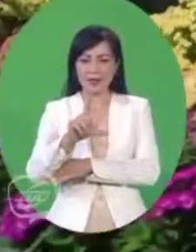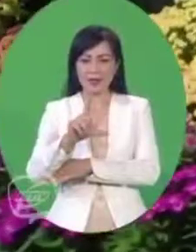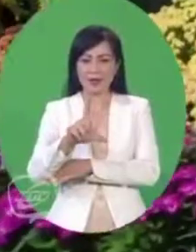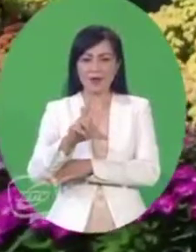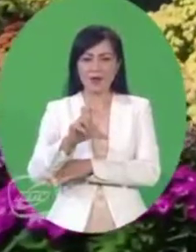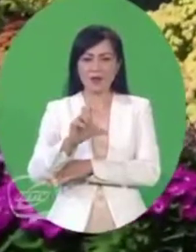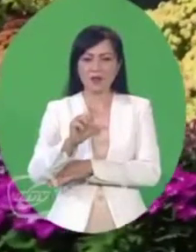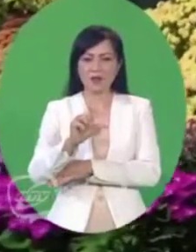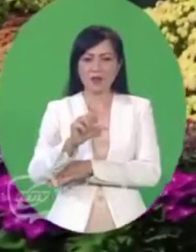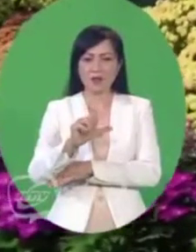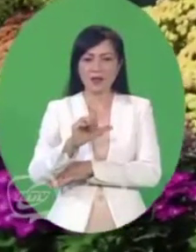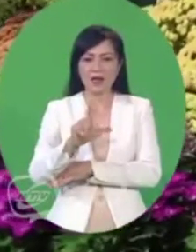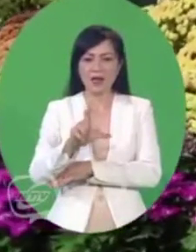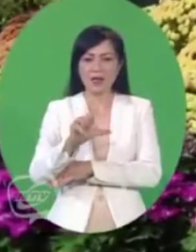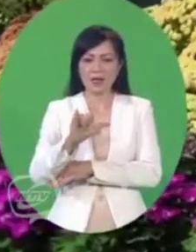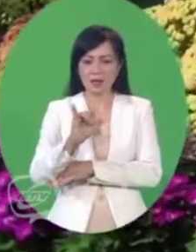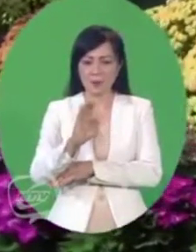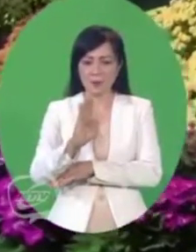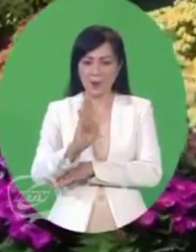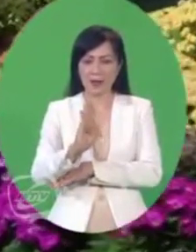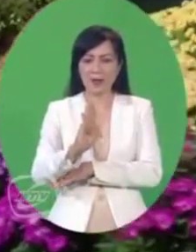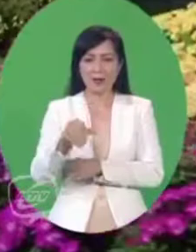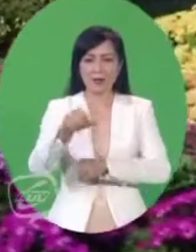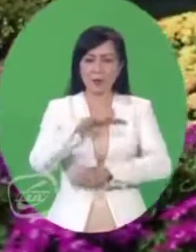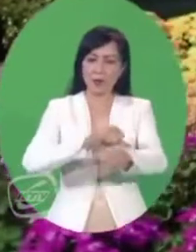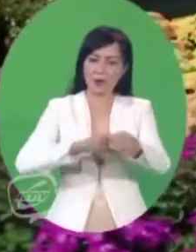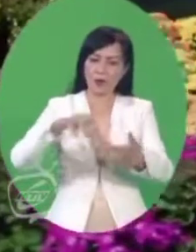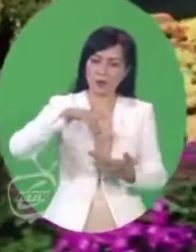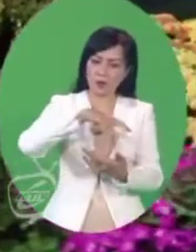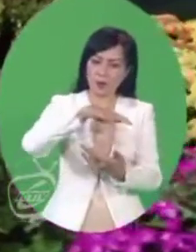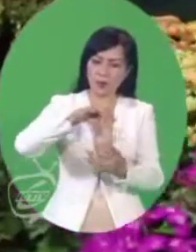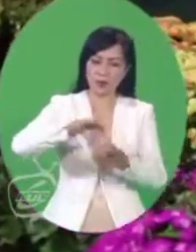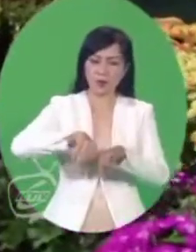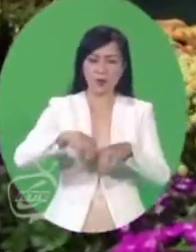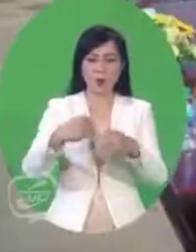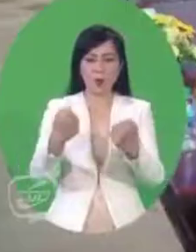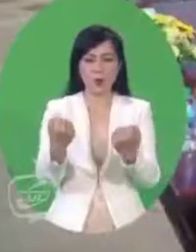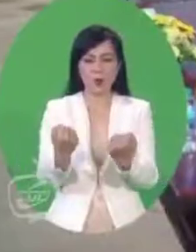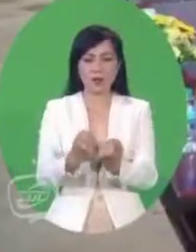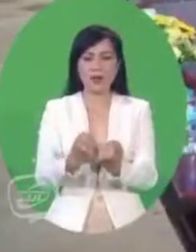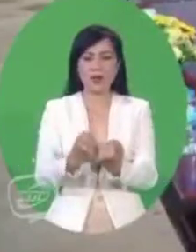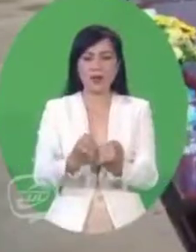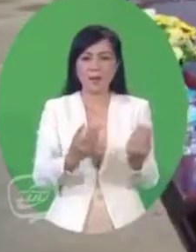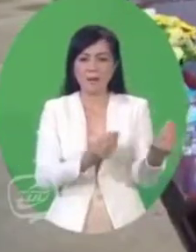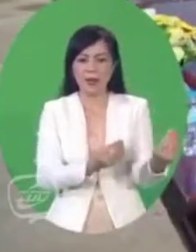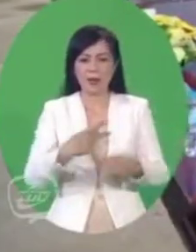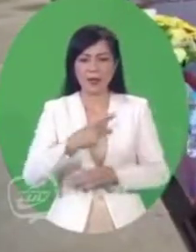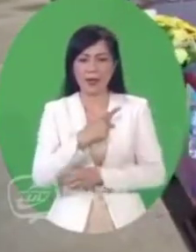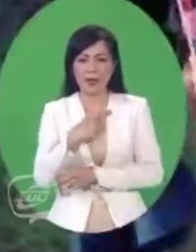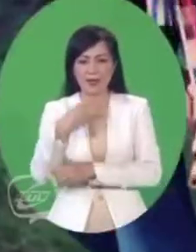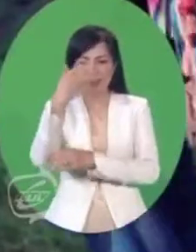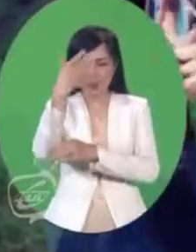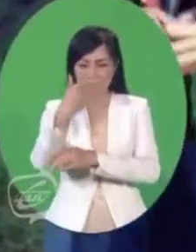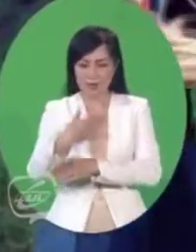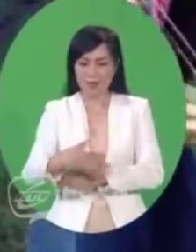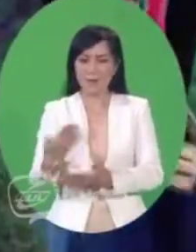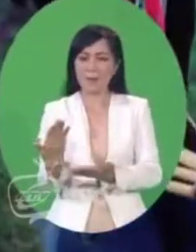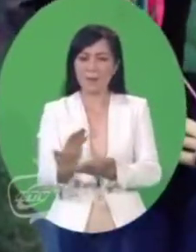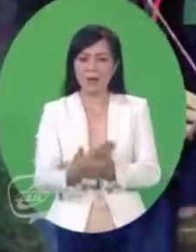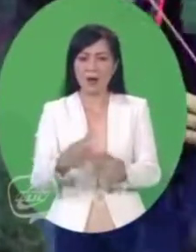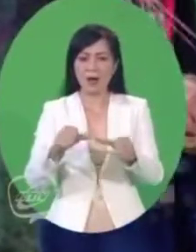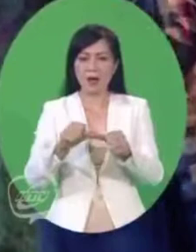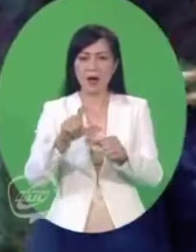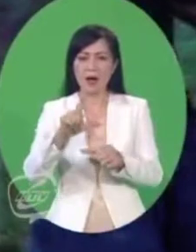Sơn La, Yên Bái. Đây không chỉ là hoạt động du lịch được tổ chức quy mô, bài bản, mang tới cho du khách trải nghiệm mới lạ tại Lào